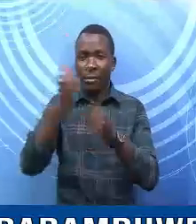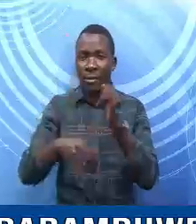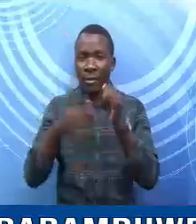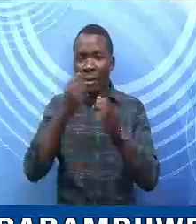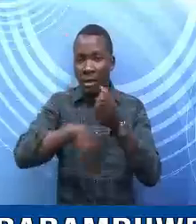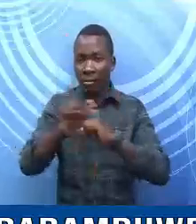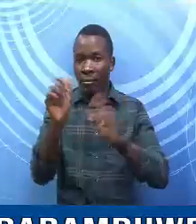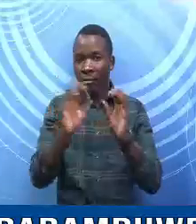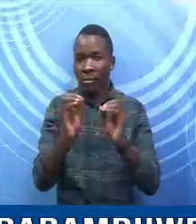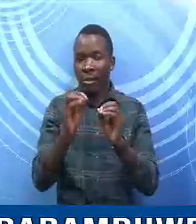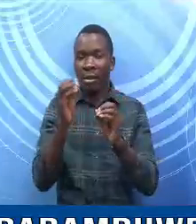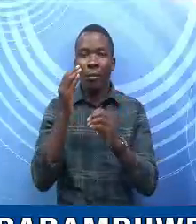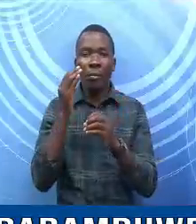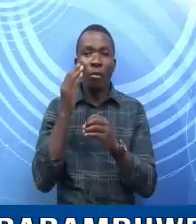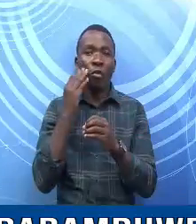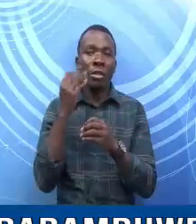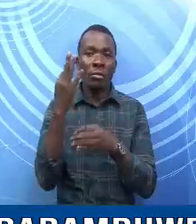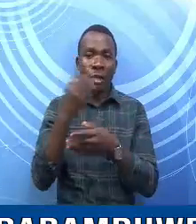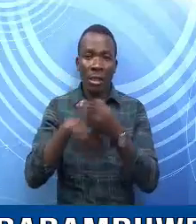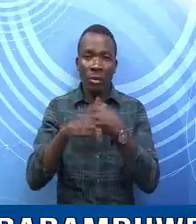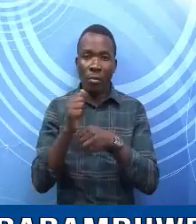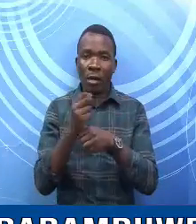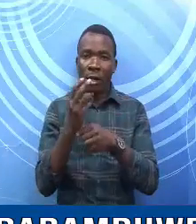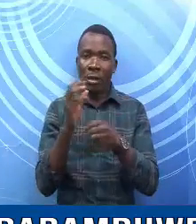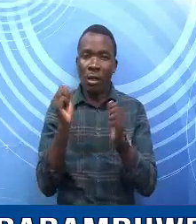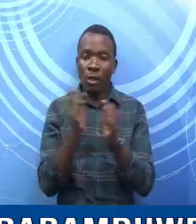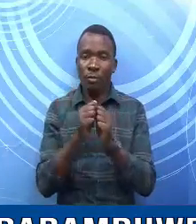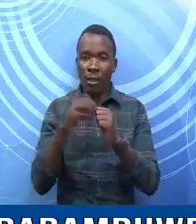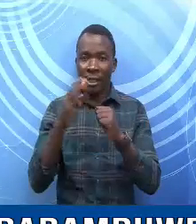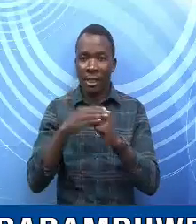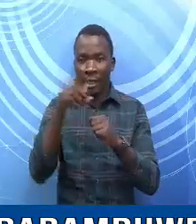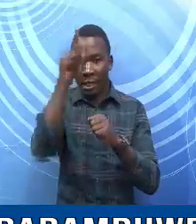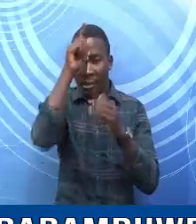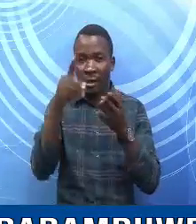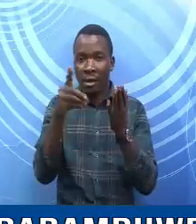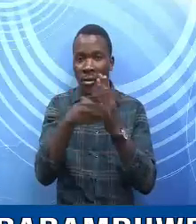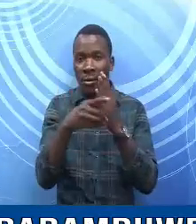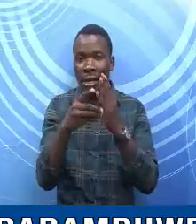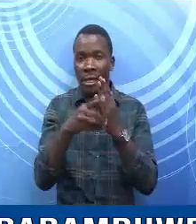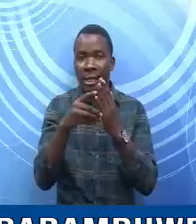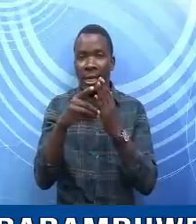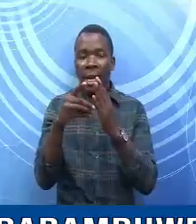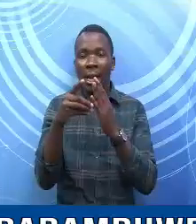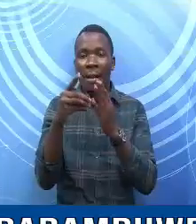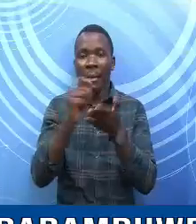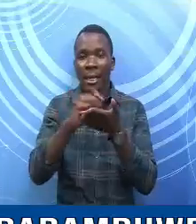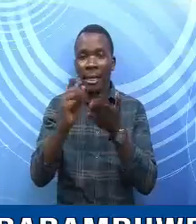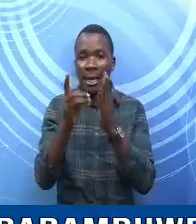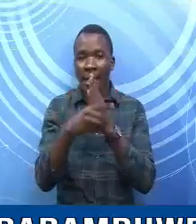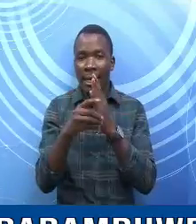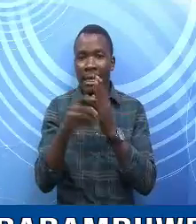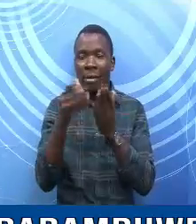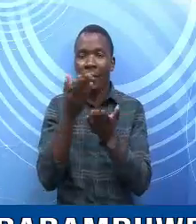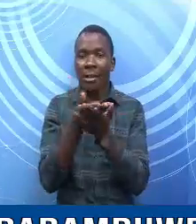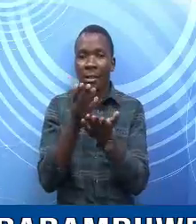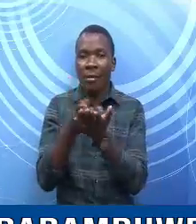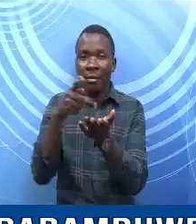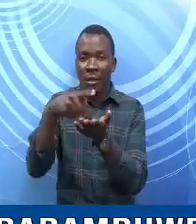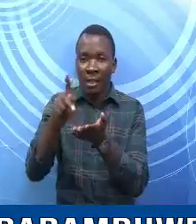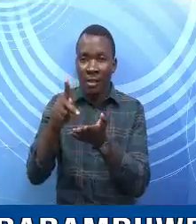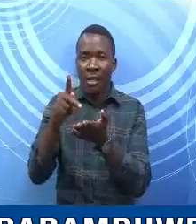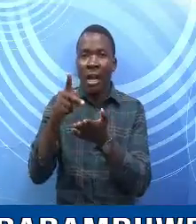Muri Werurwe umwaka 2019 abaturage bandikiye akarere bagasaba ko kabishyuriza urwemezamirimo wahawe isoko n'akarere, ndetse nyuma